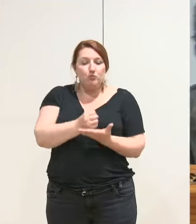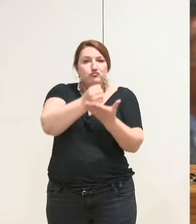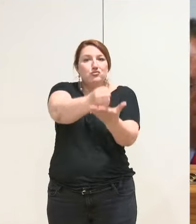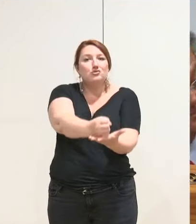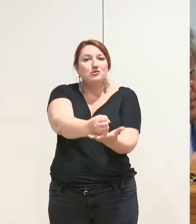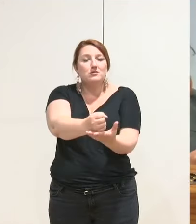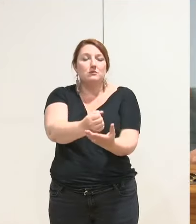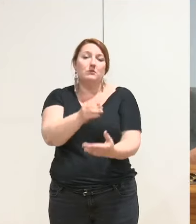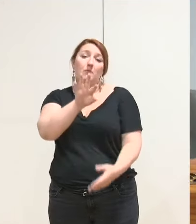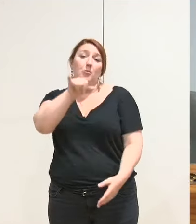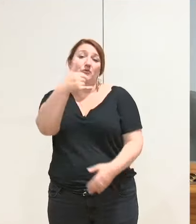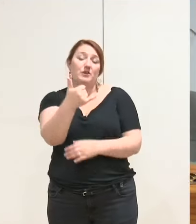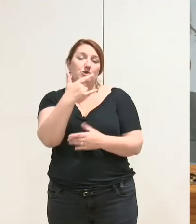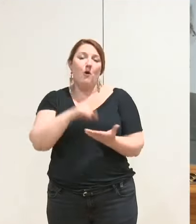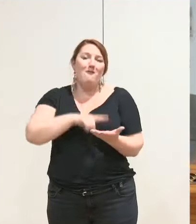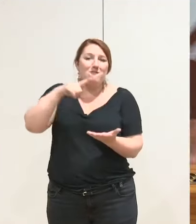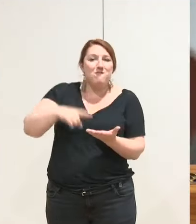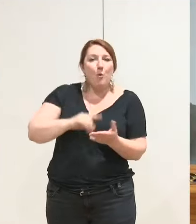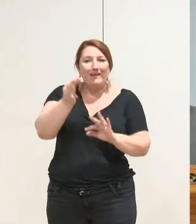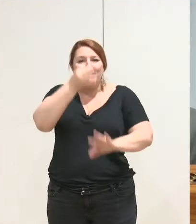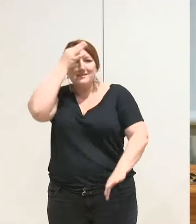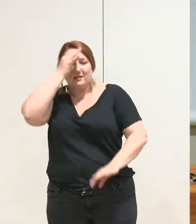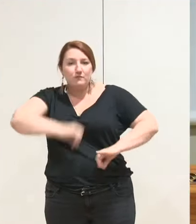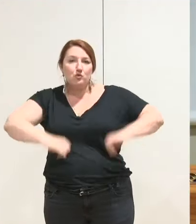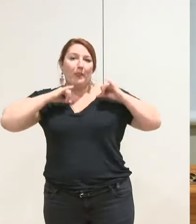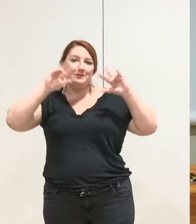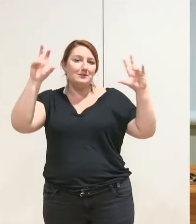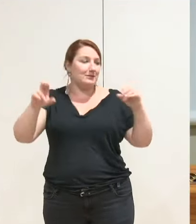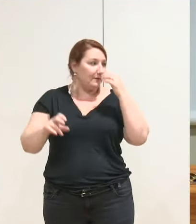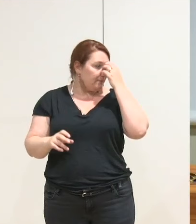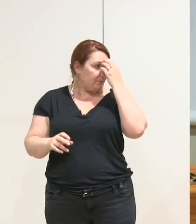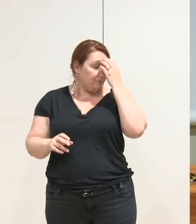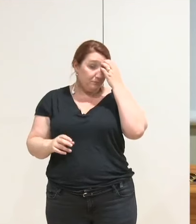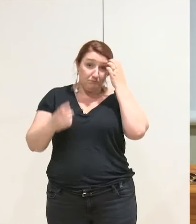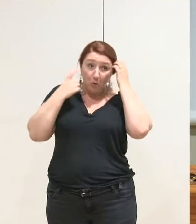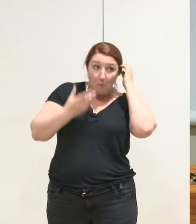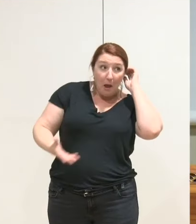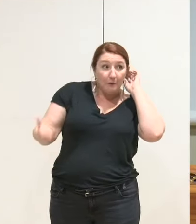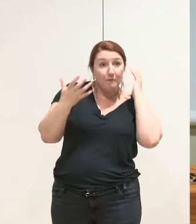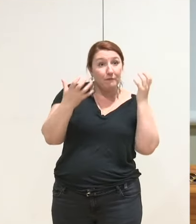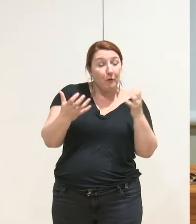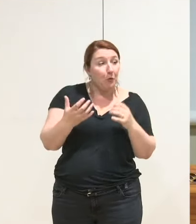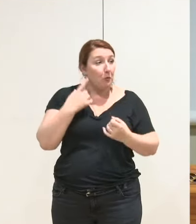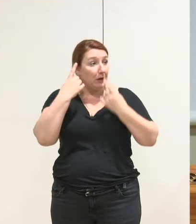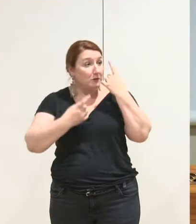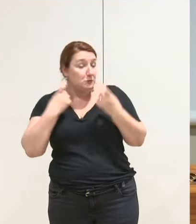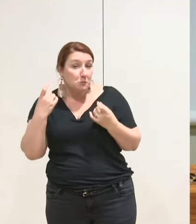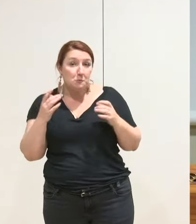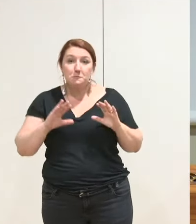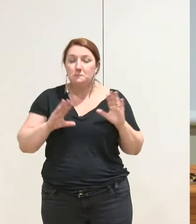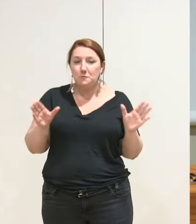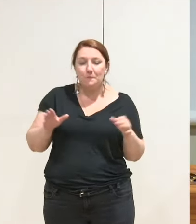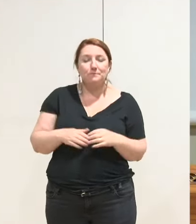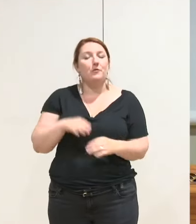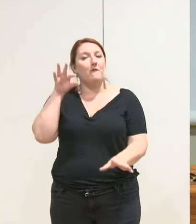le cadre du fige le fond initiative jeunesse y a-t-il des remarque des questions non